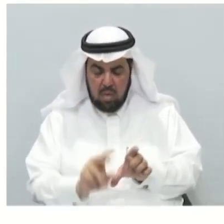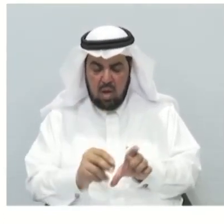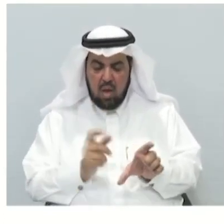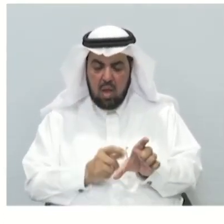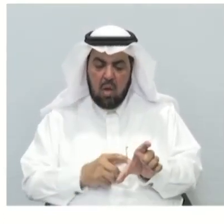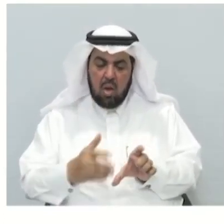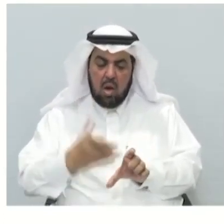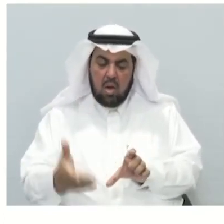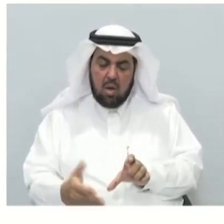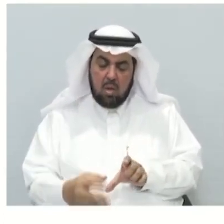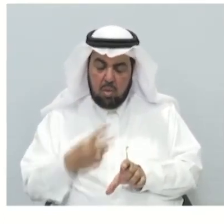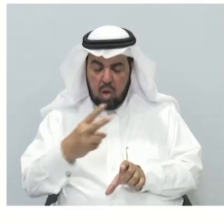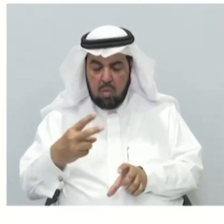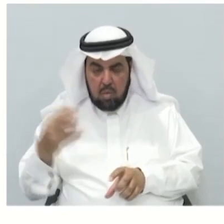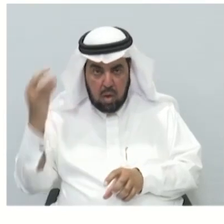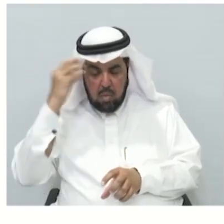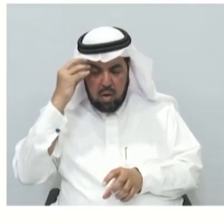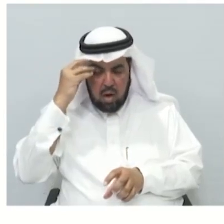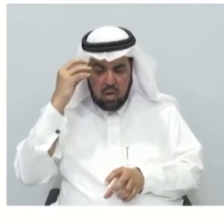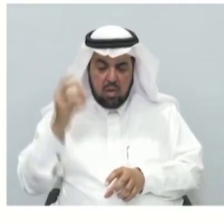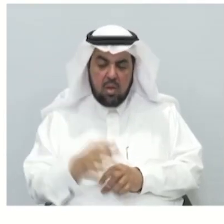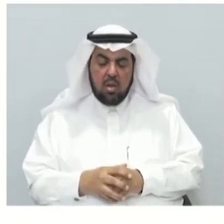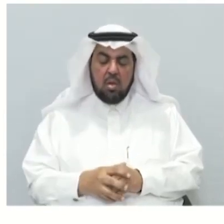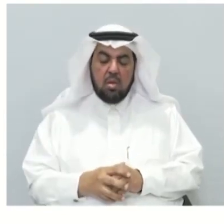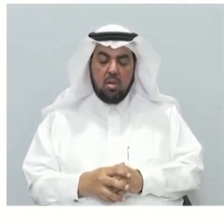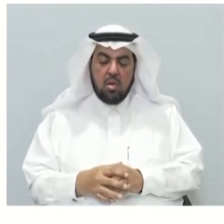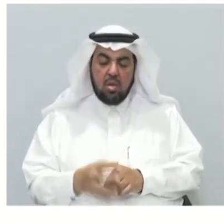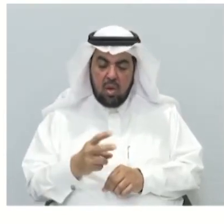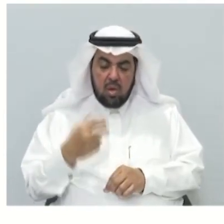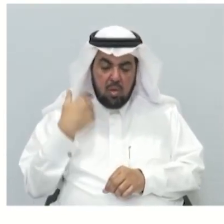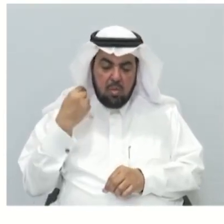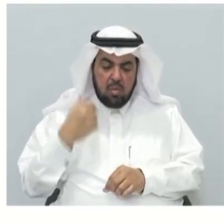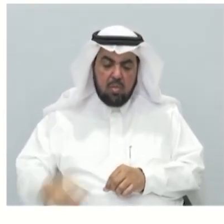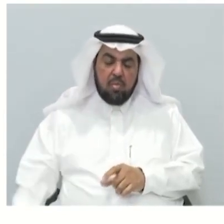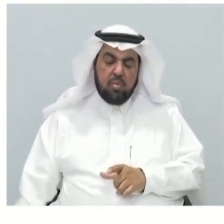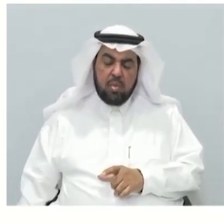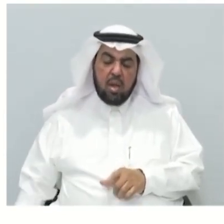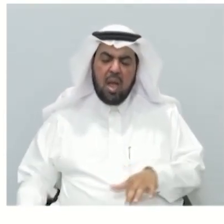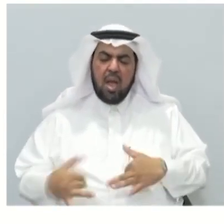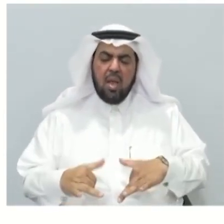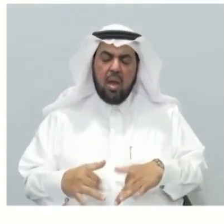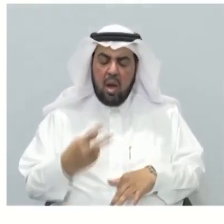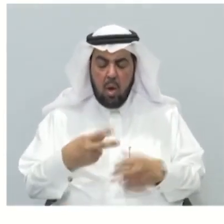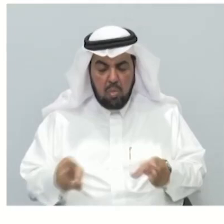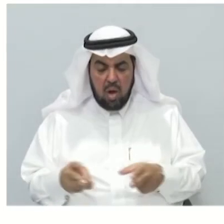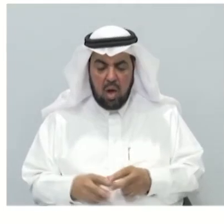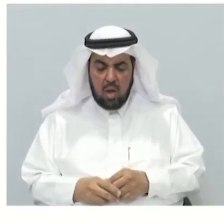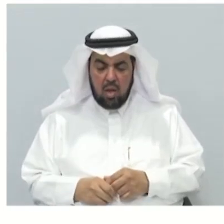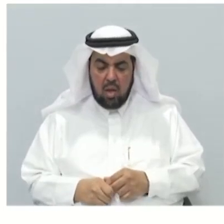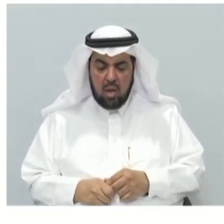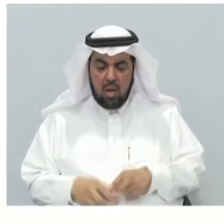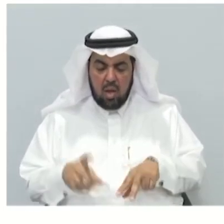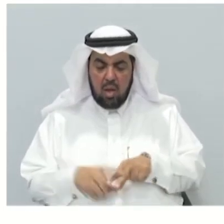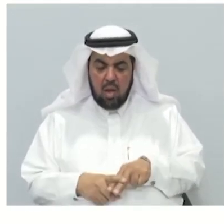الزاويه المتقابله معها بالراس طيب ايش رايكم هنا اي نظريه واي مسلمه لاحظ معي هنا